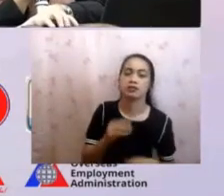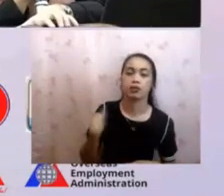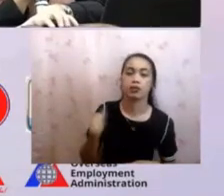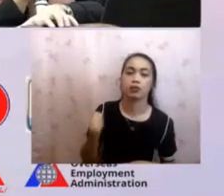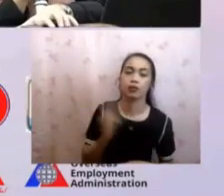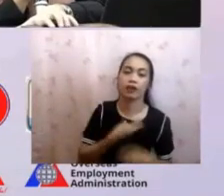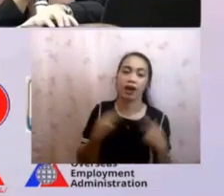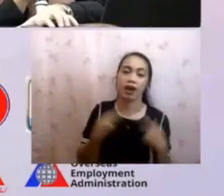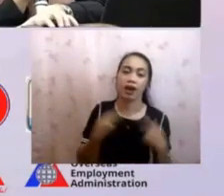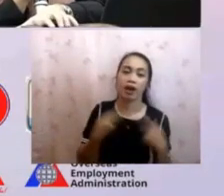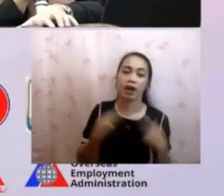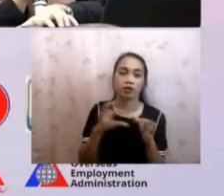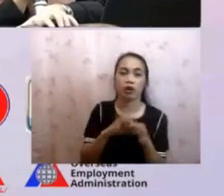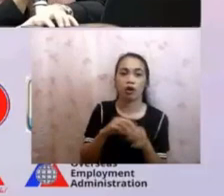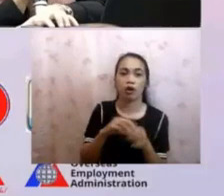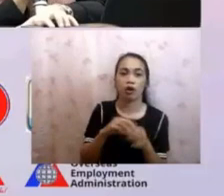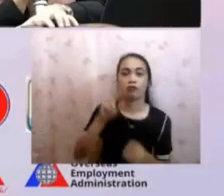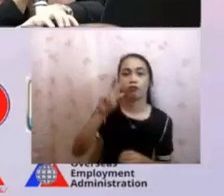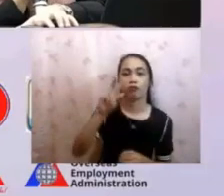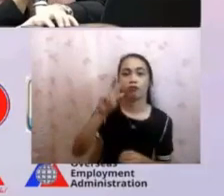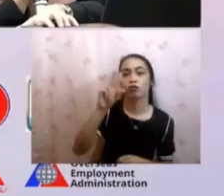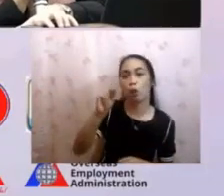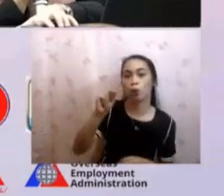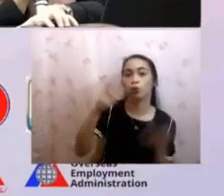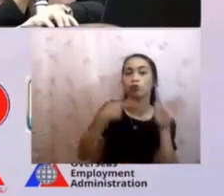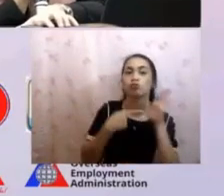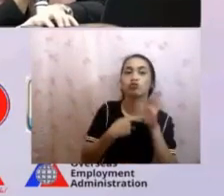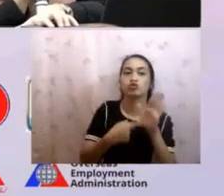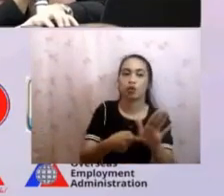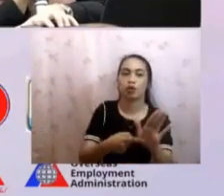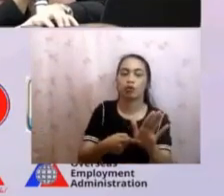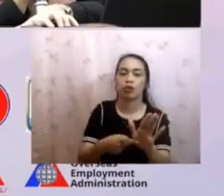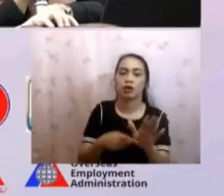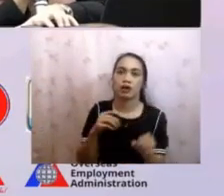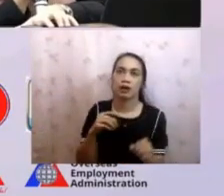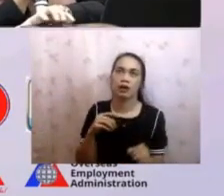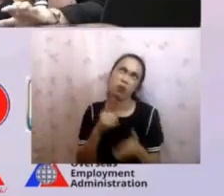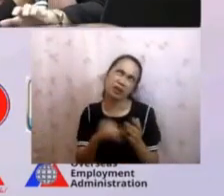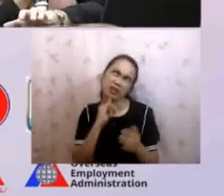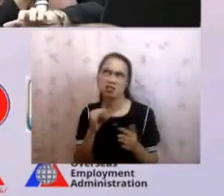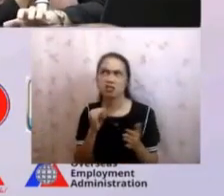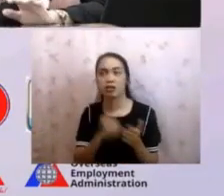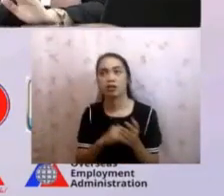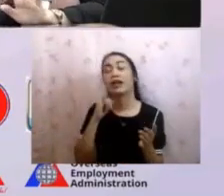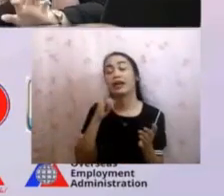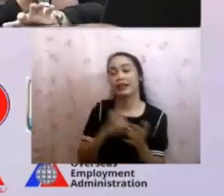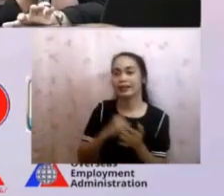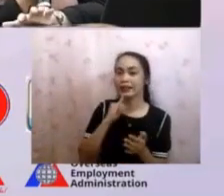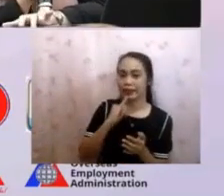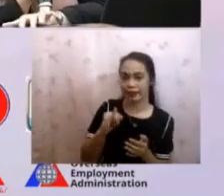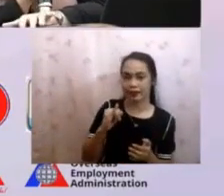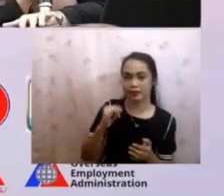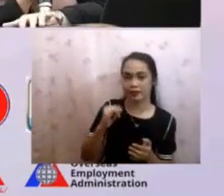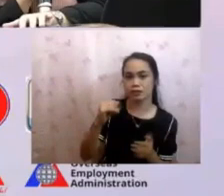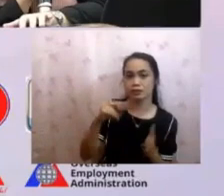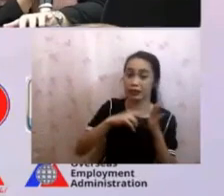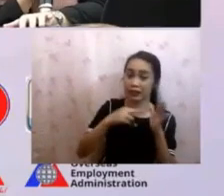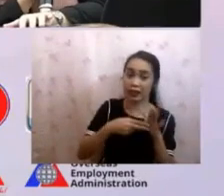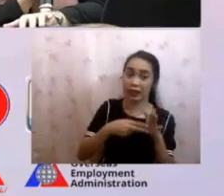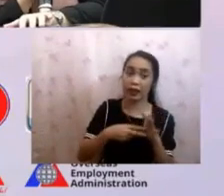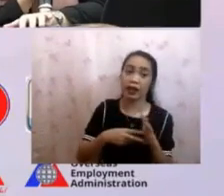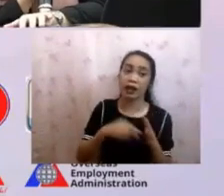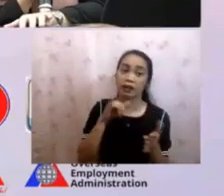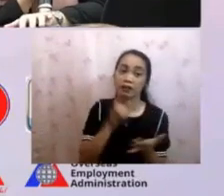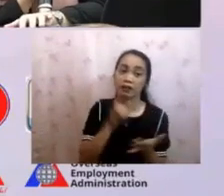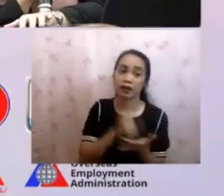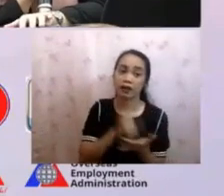no-show. So, unsa may no-show? Kana bitawng gi you are scheduled for an interview pero wala nimo gitunga. So